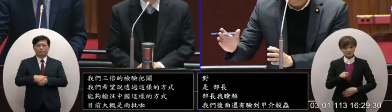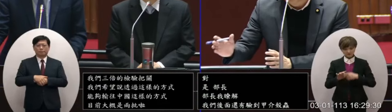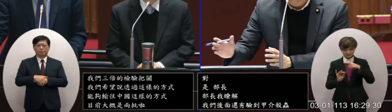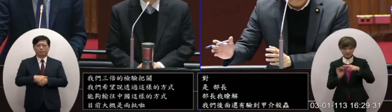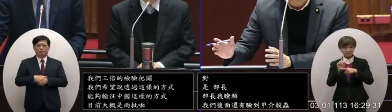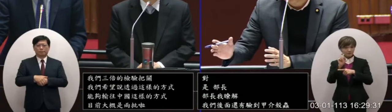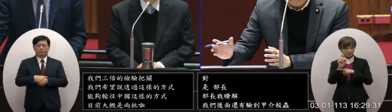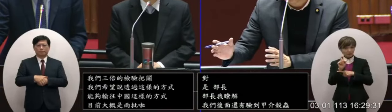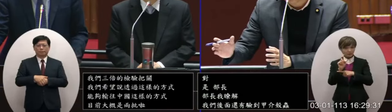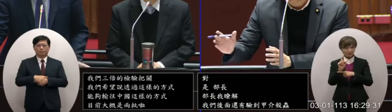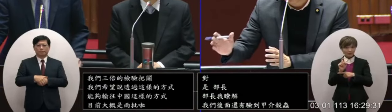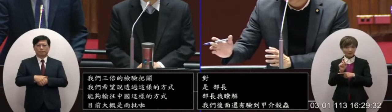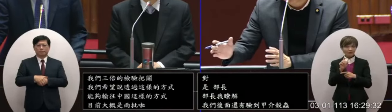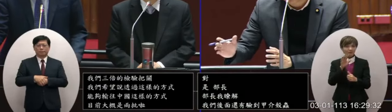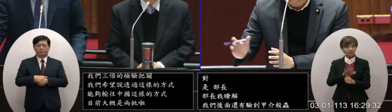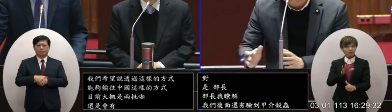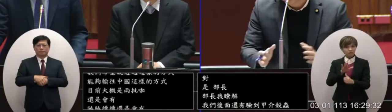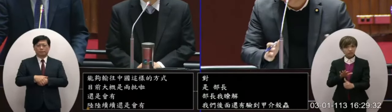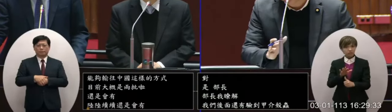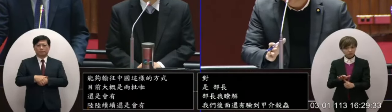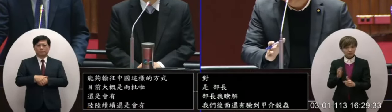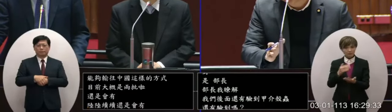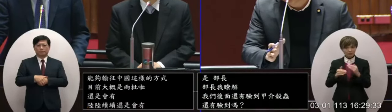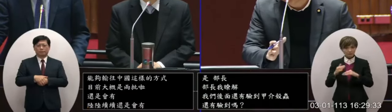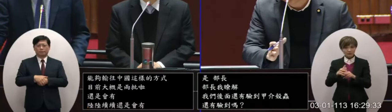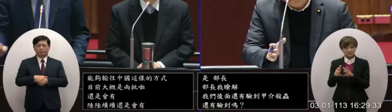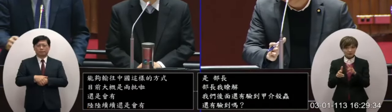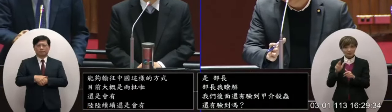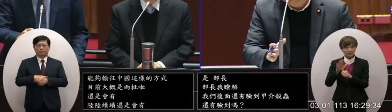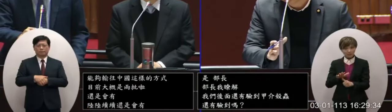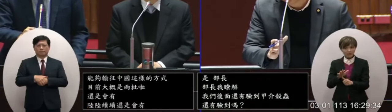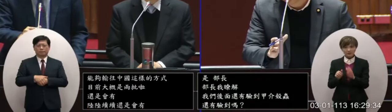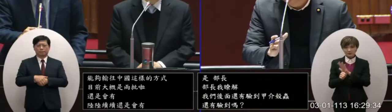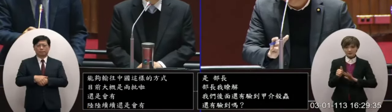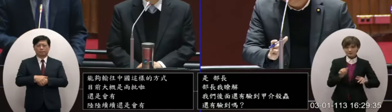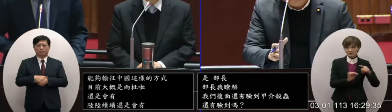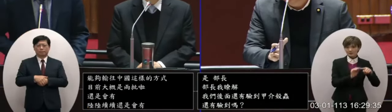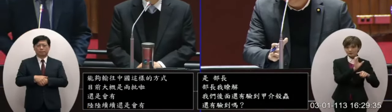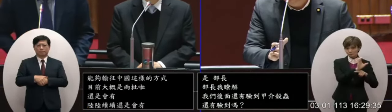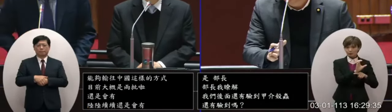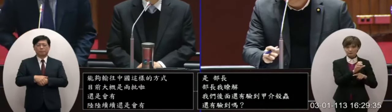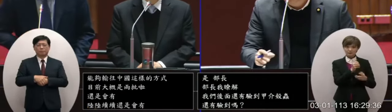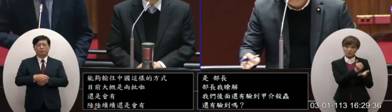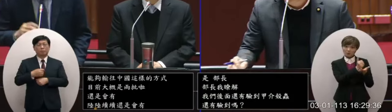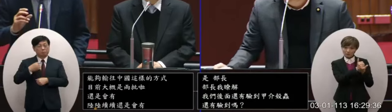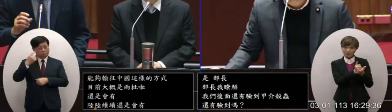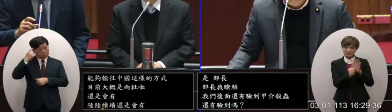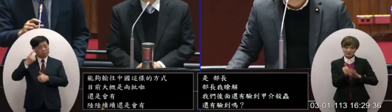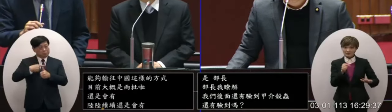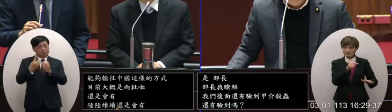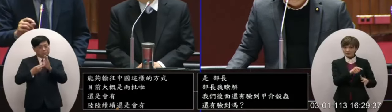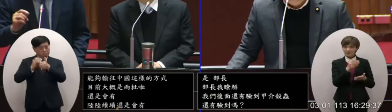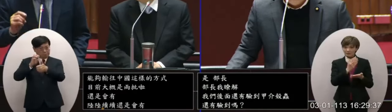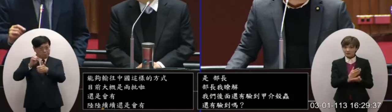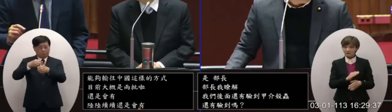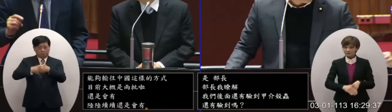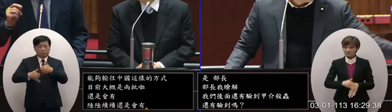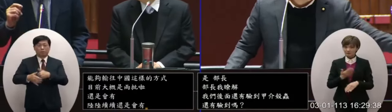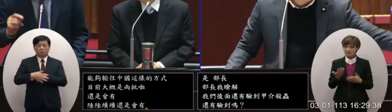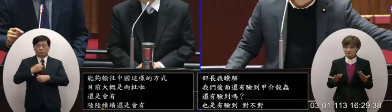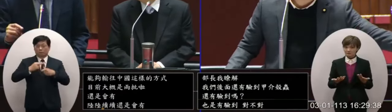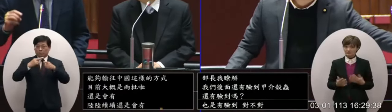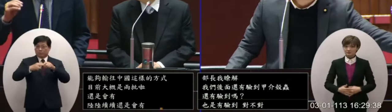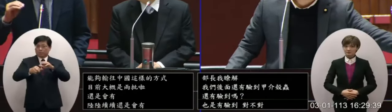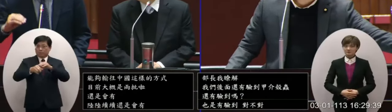的没有及格的包装厂影响其他90%合格的集装的包装的产品？ 我要先跟委员说明哦，借壳